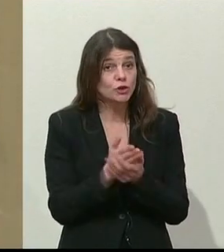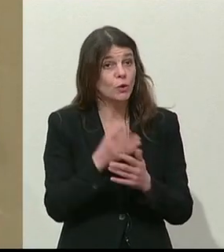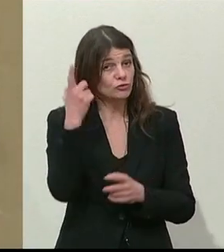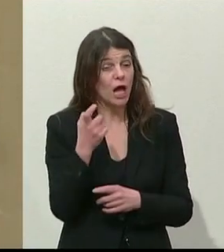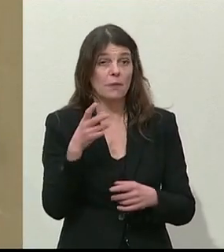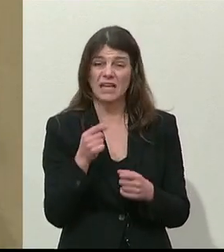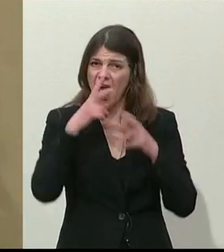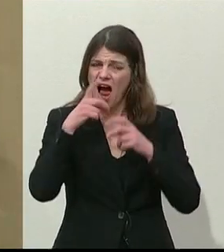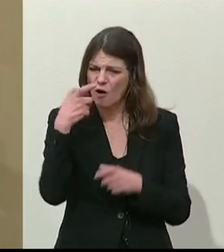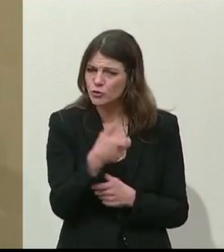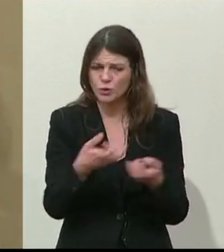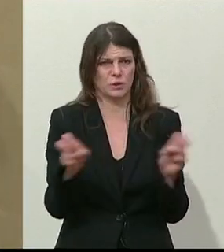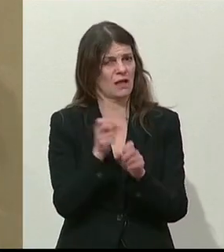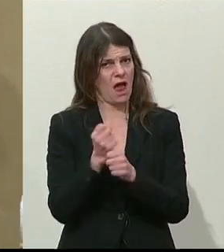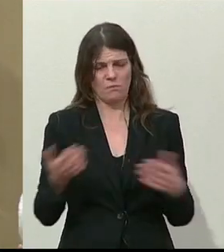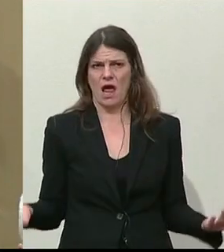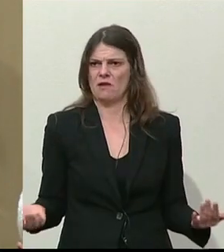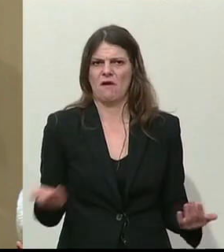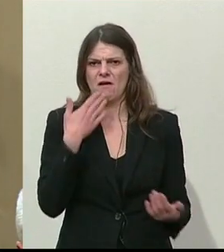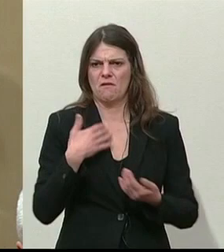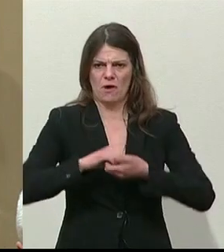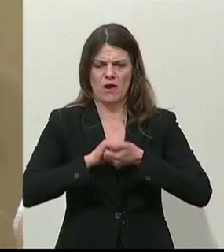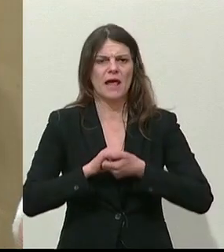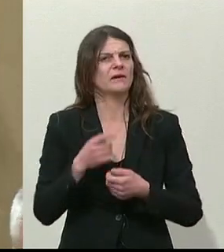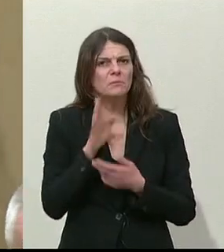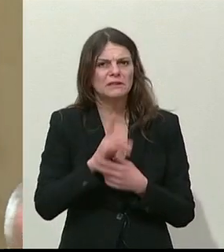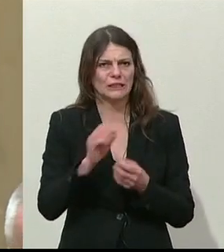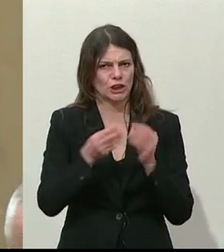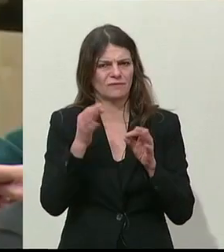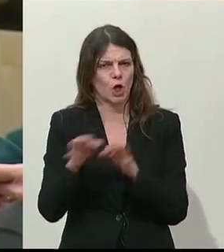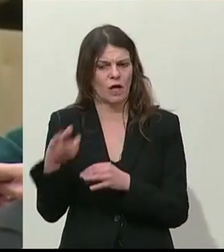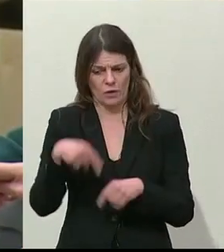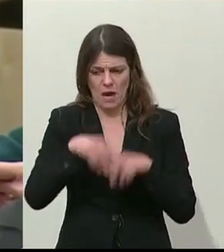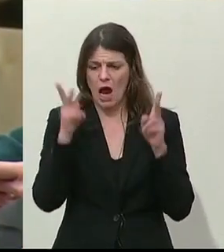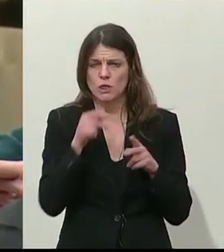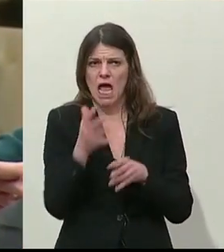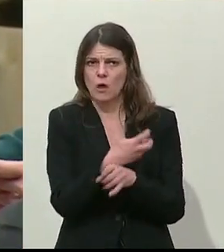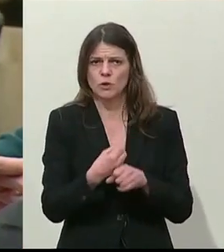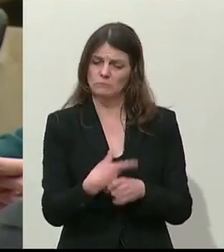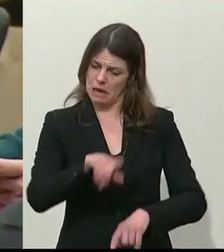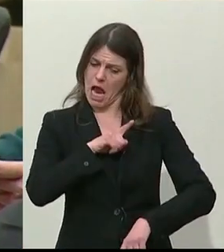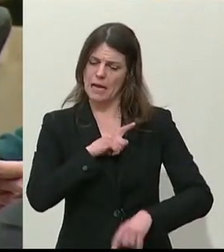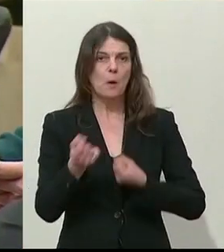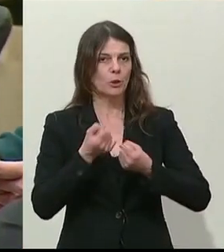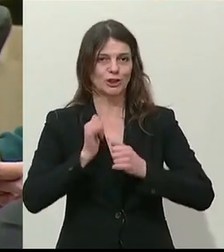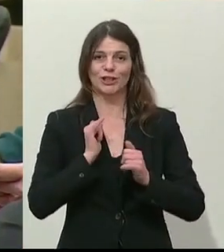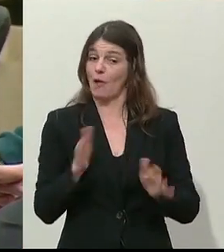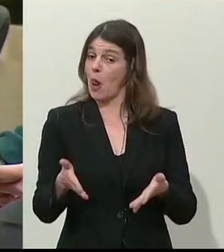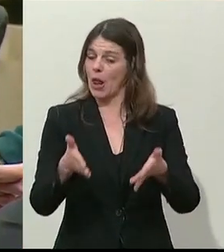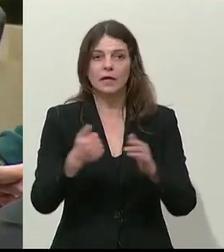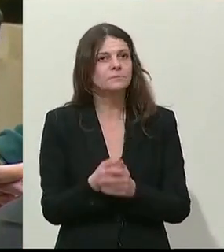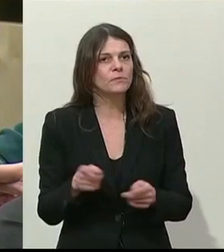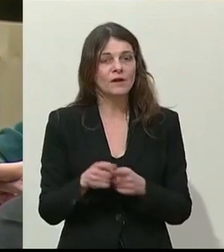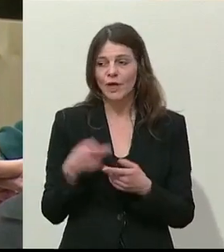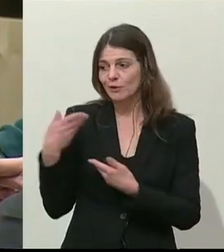hinein. Liebe Kollegen, nutzen wir doch bitte die Geschäftsordnung des Hauses nicht dafür aus, ja, dass wir unsere eigenen politischen Interessen vorantreiben und